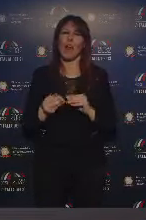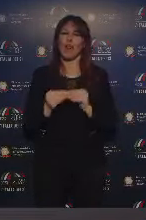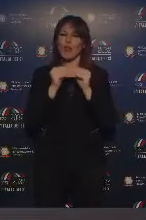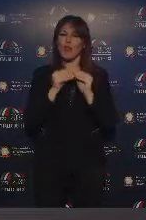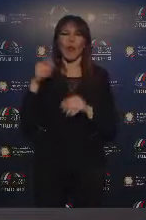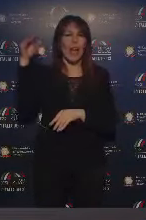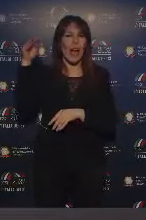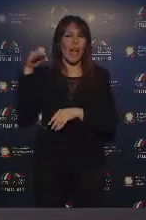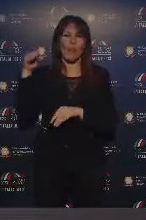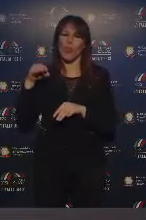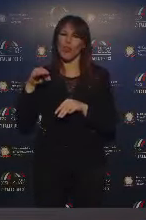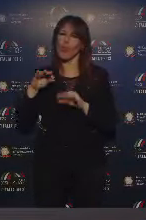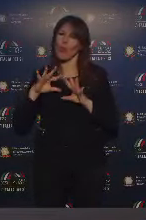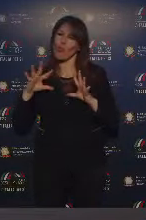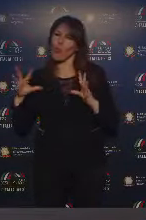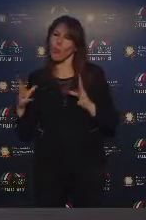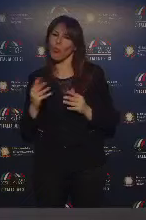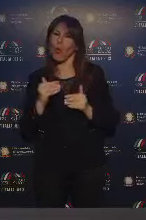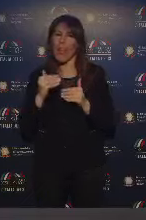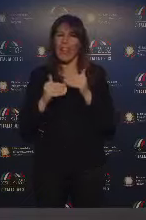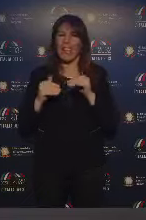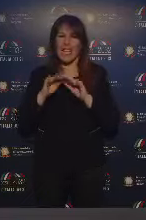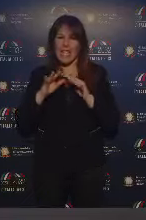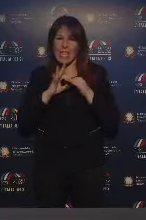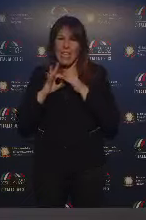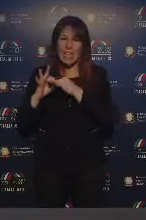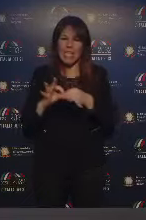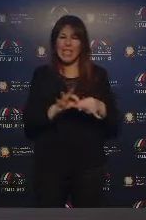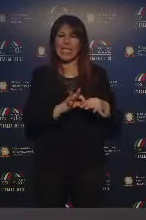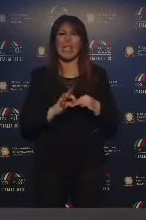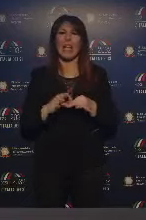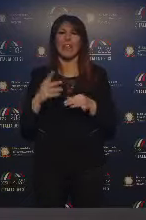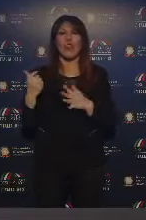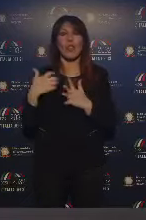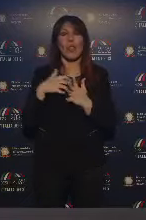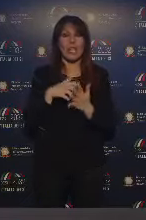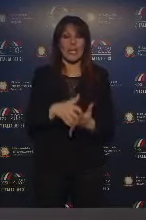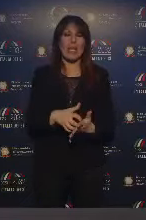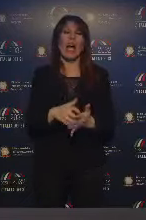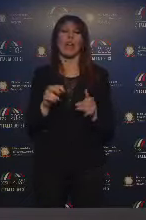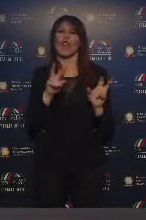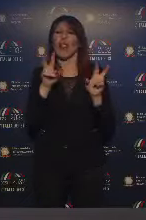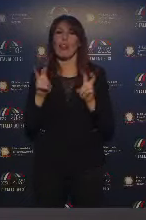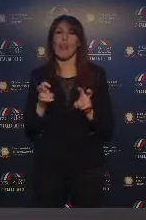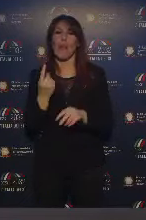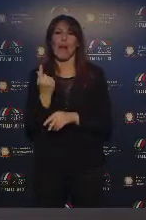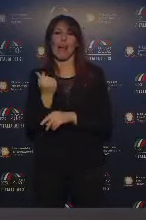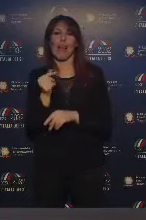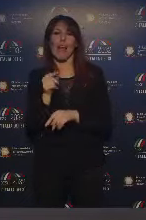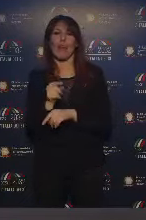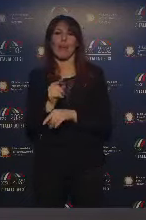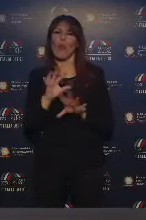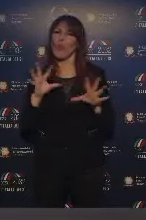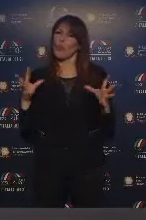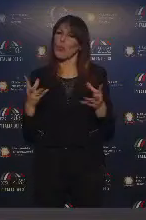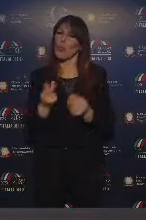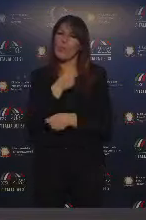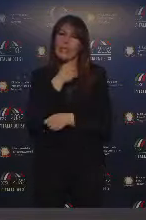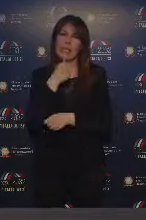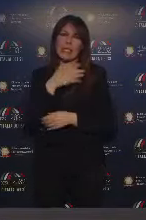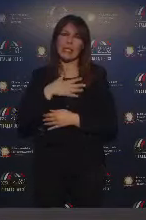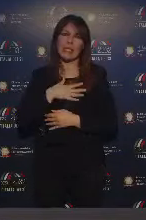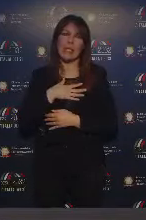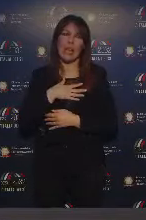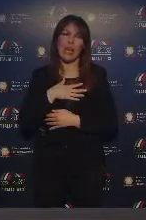tut tutto il mondo che si occupa di edilizia coi soggetti finanziari perché il tema del credito è un tema che abbraccia e riguarda tutti